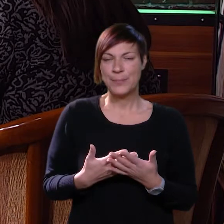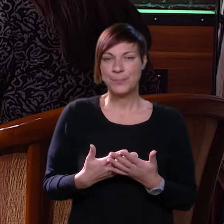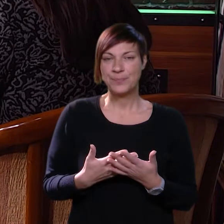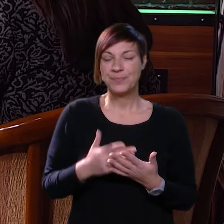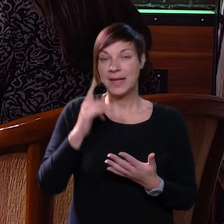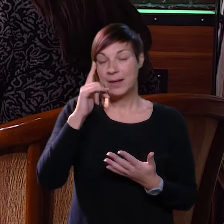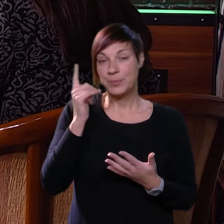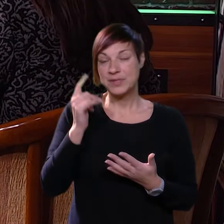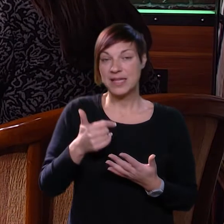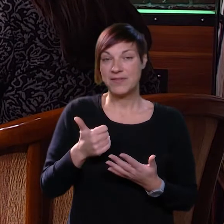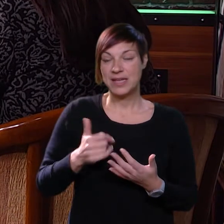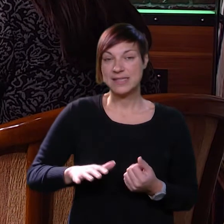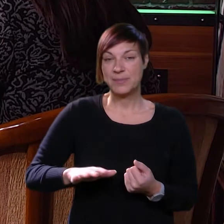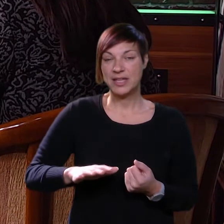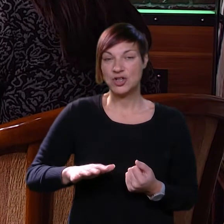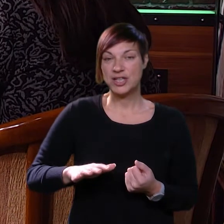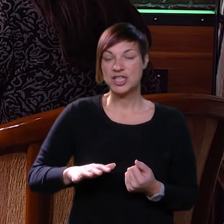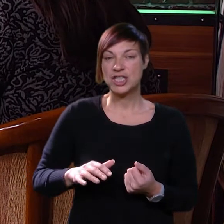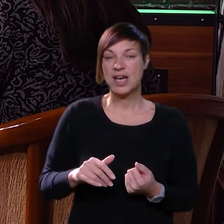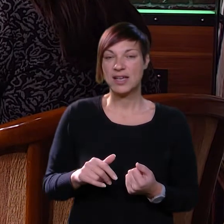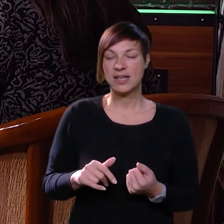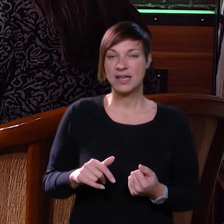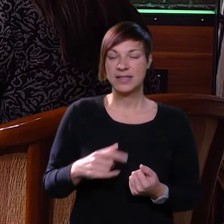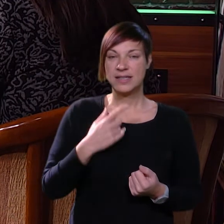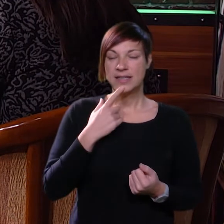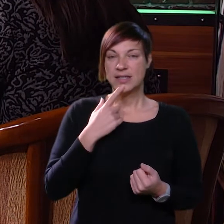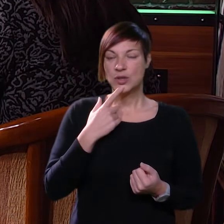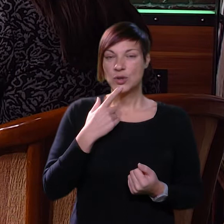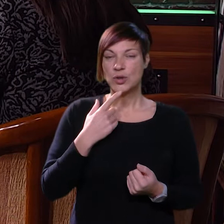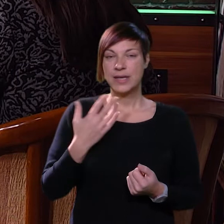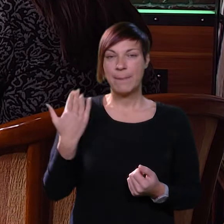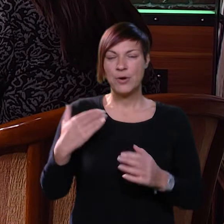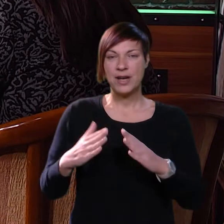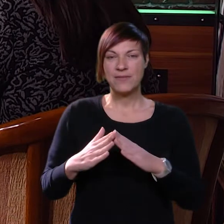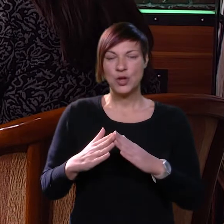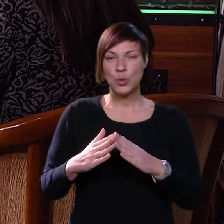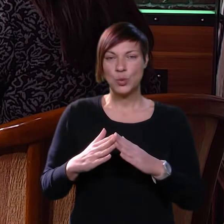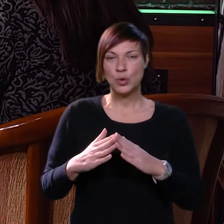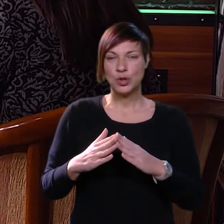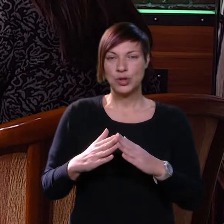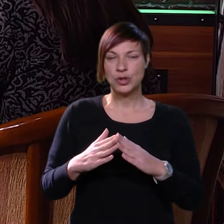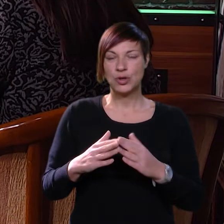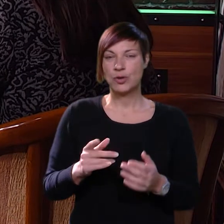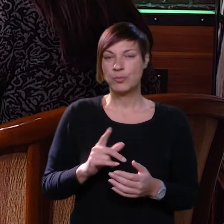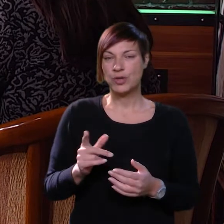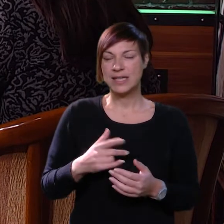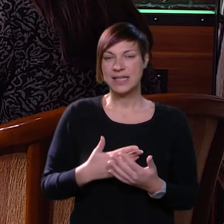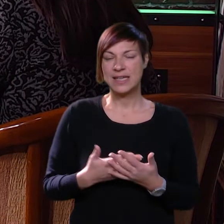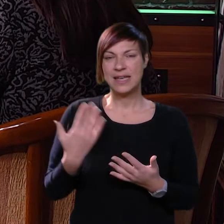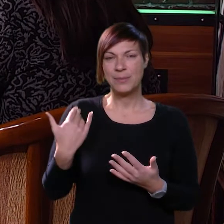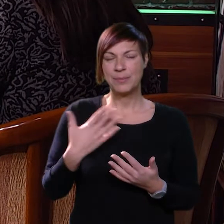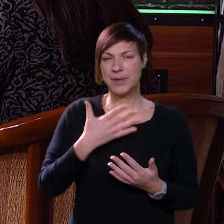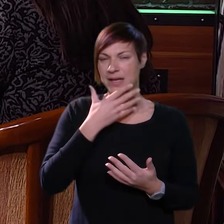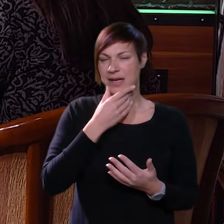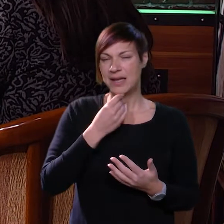malo. Poznavala sam jednog dječaka koji je boravio u domu i nije